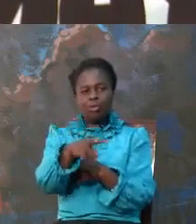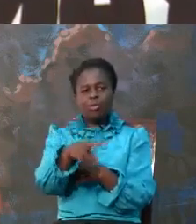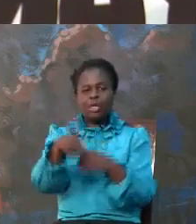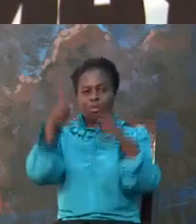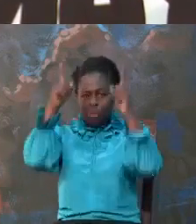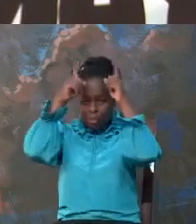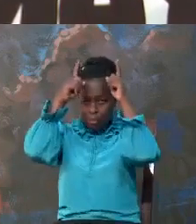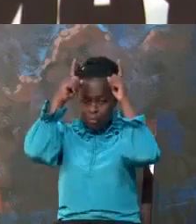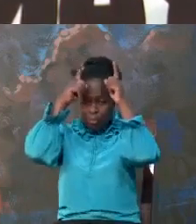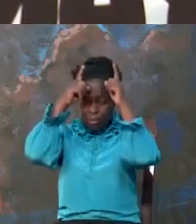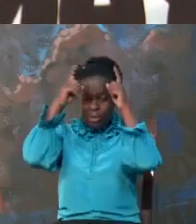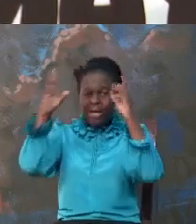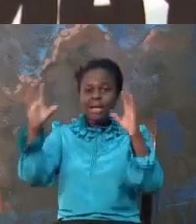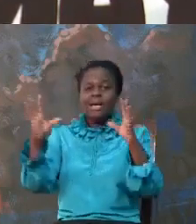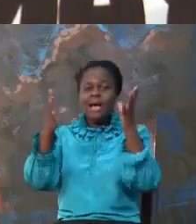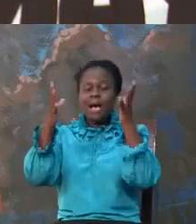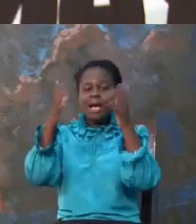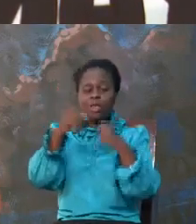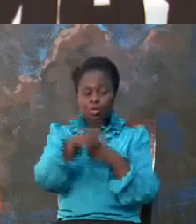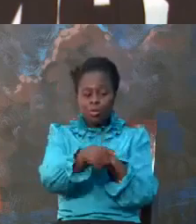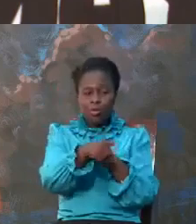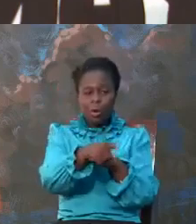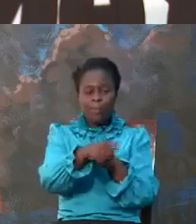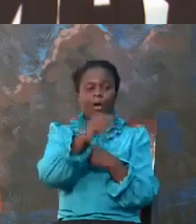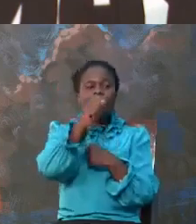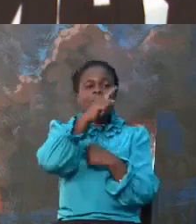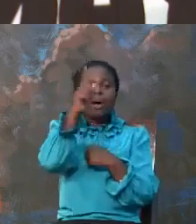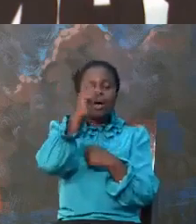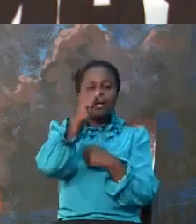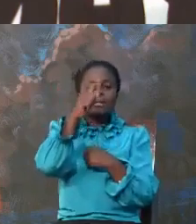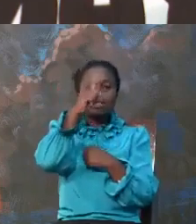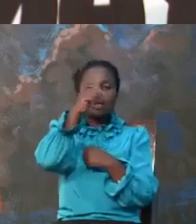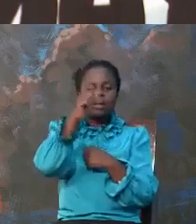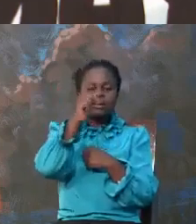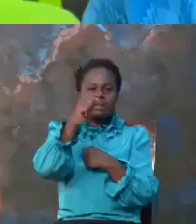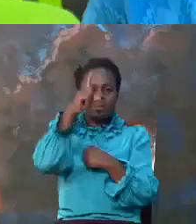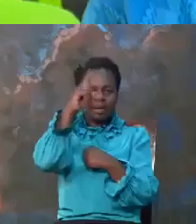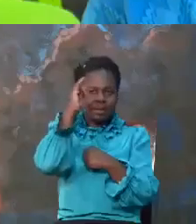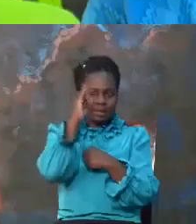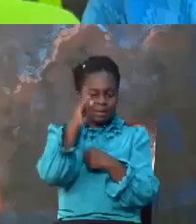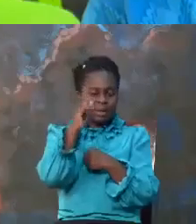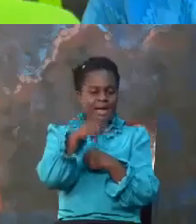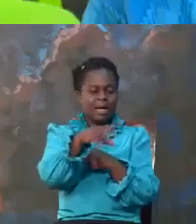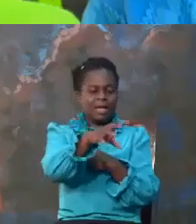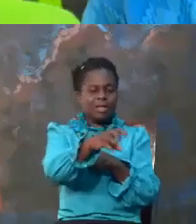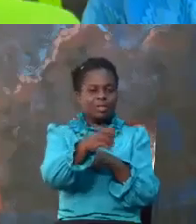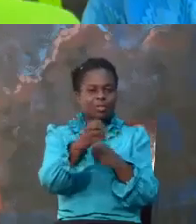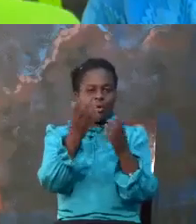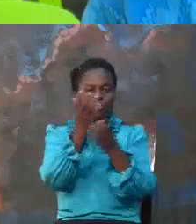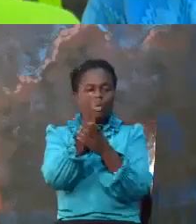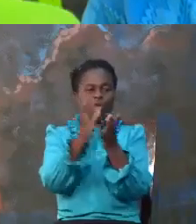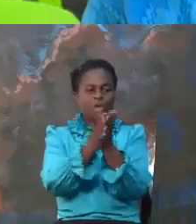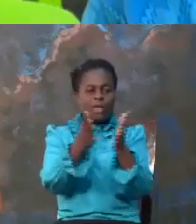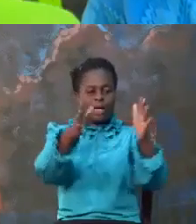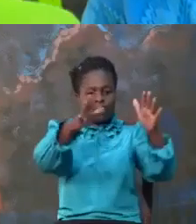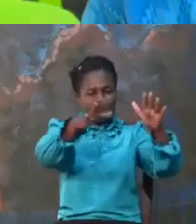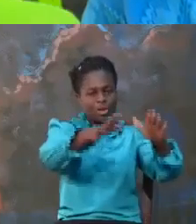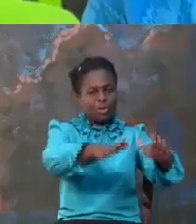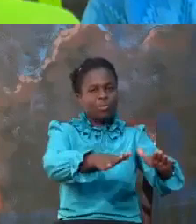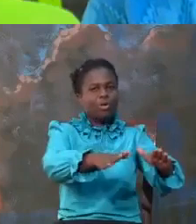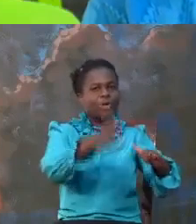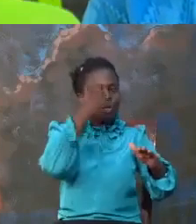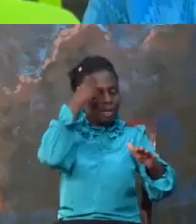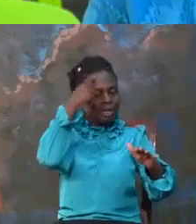la Azazeli. Ndipo anachukua mikono yake, anaungama mbele yake, akiwa ameweka mikono juu ya kichwa cha yule mbuzi aliye